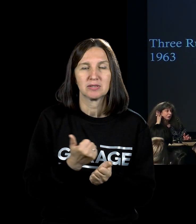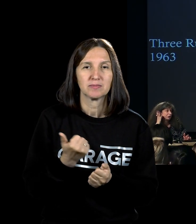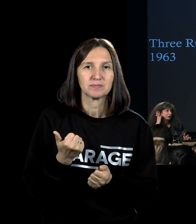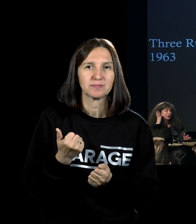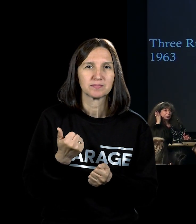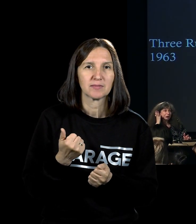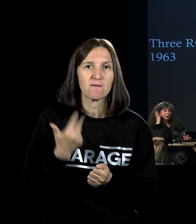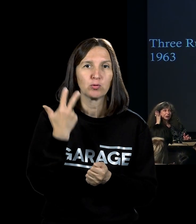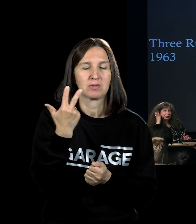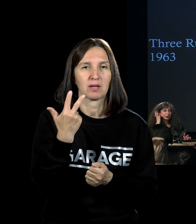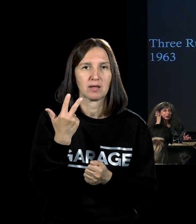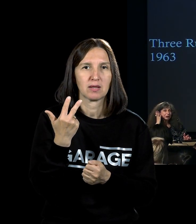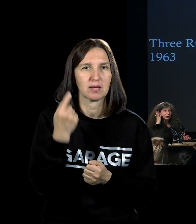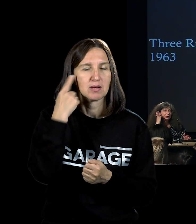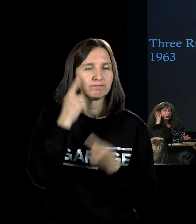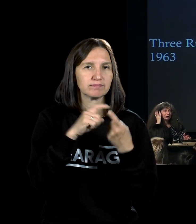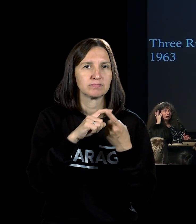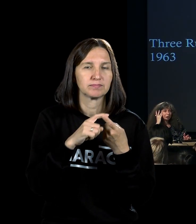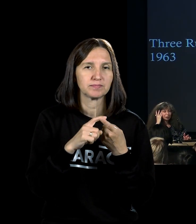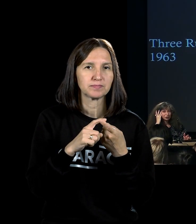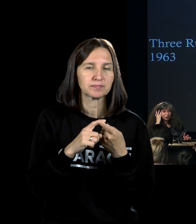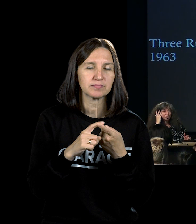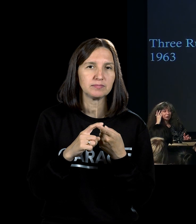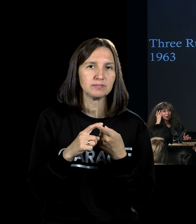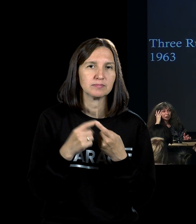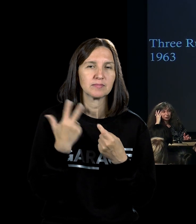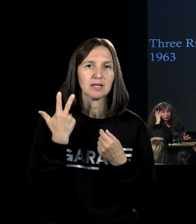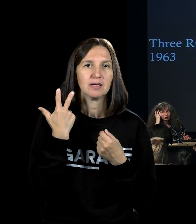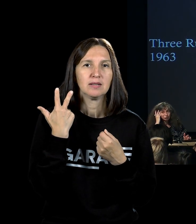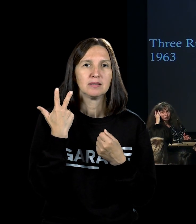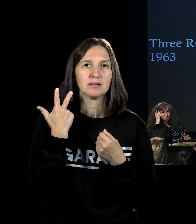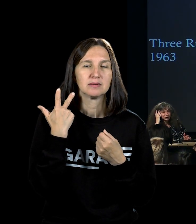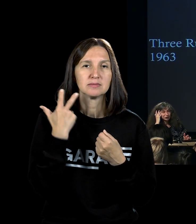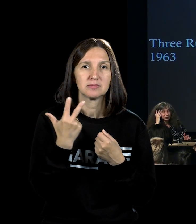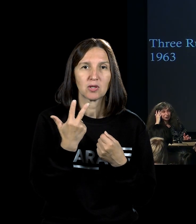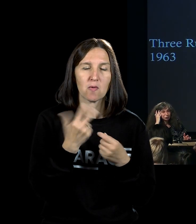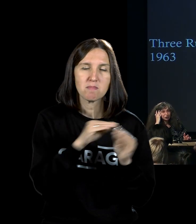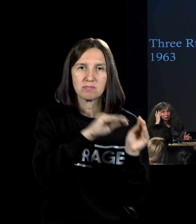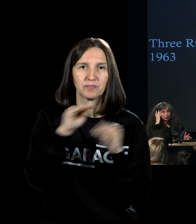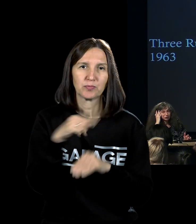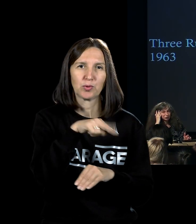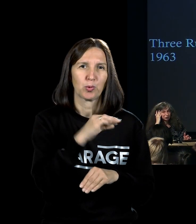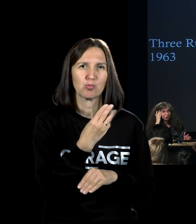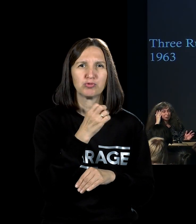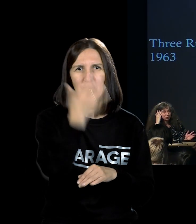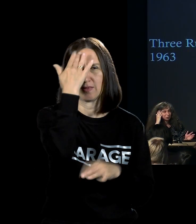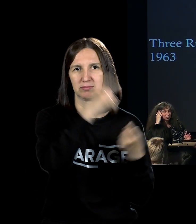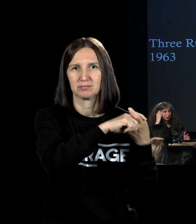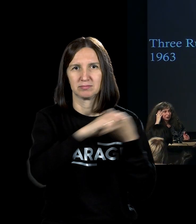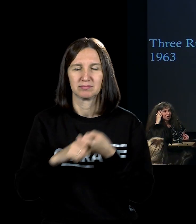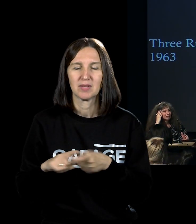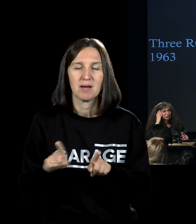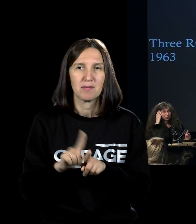Три рулетки, которые отсылают к трем остановкам эталоном, где Шушана. Естественно, для него одним из, как